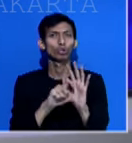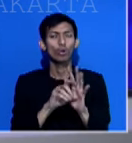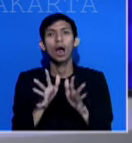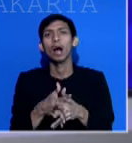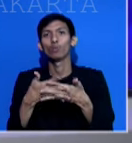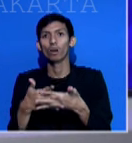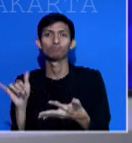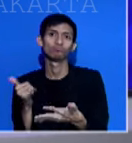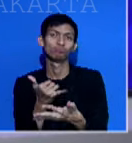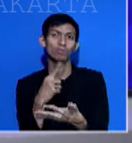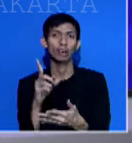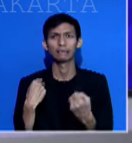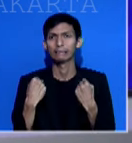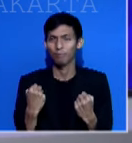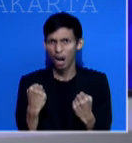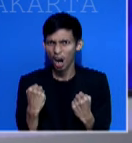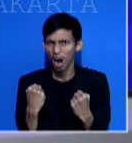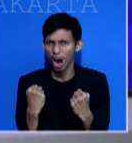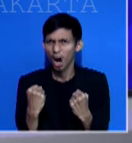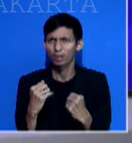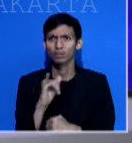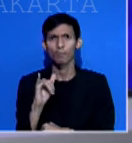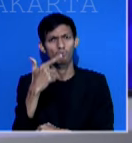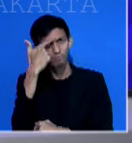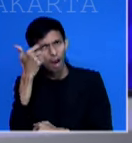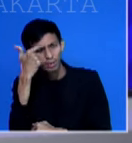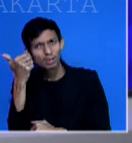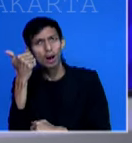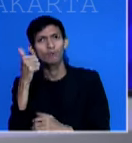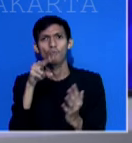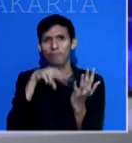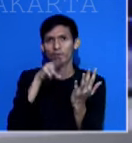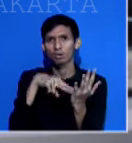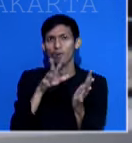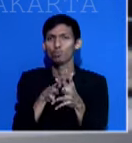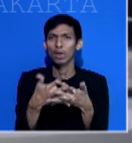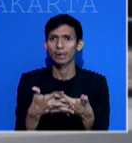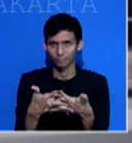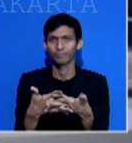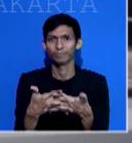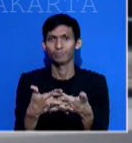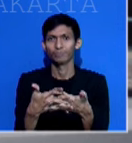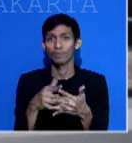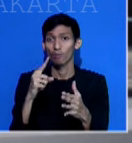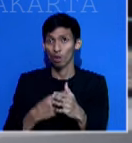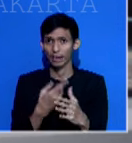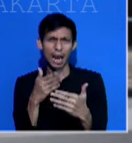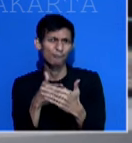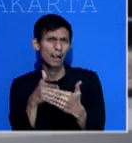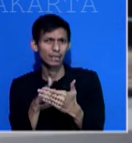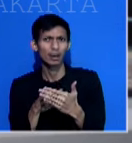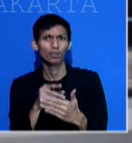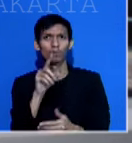memiliki semangat dan keinginan yang sama untuk mempelajari dan membaca al-qur'an berangkat dari kendala tersebut dan berdasarkan